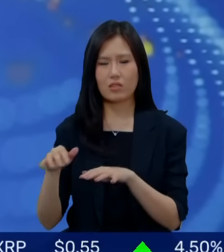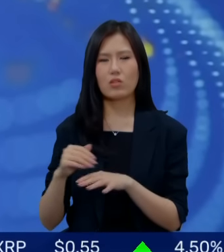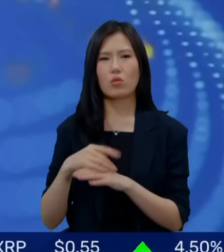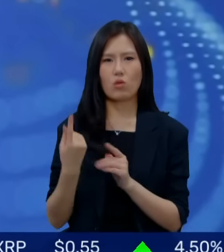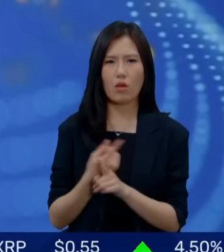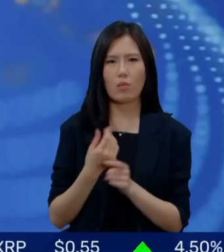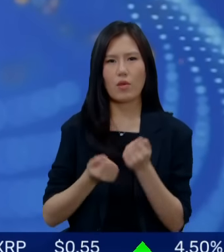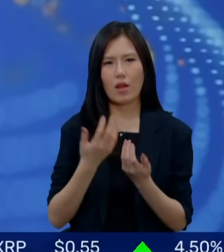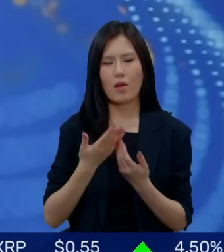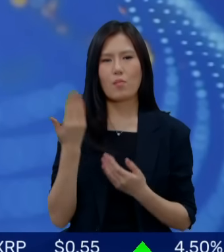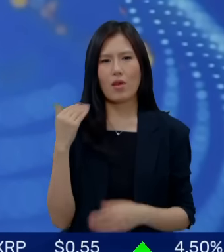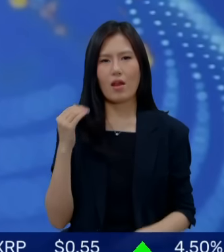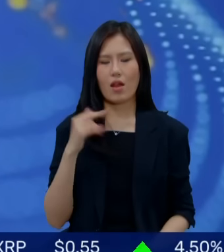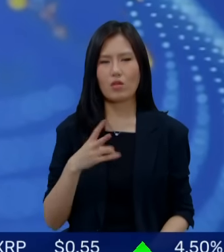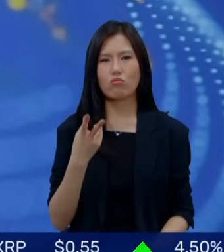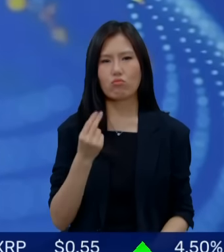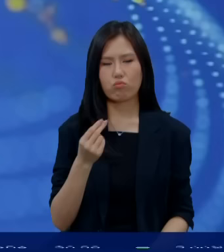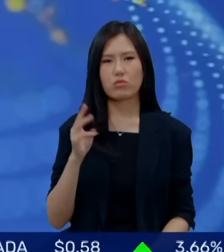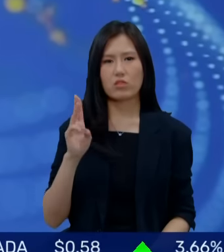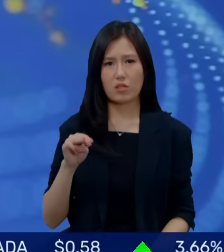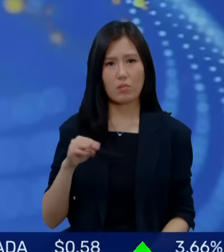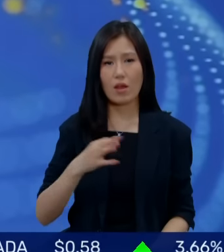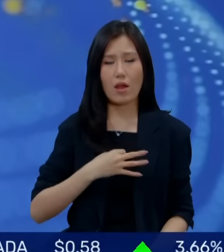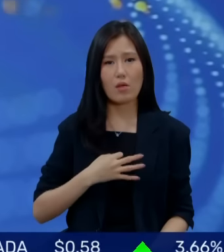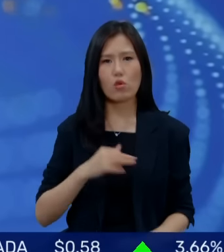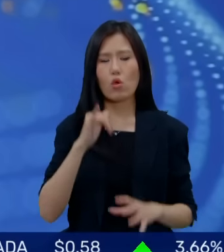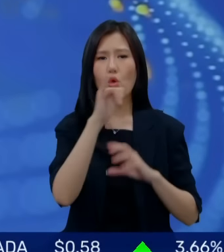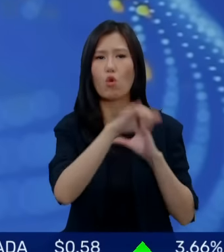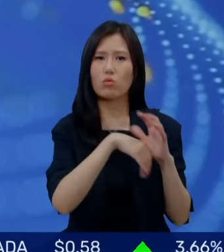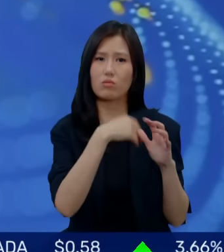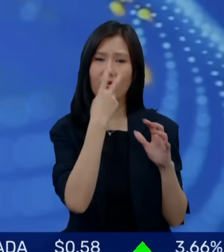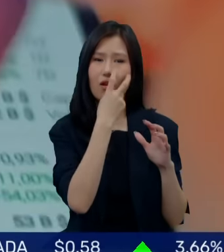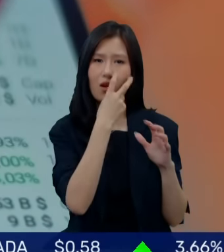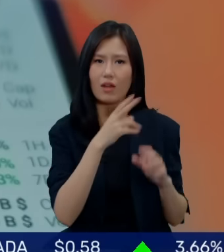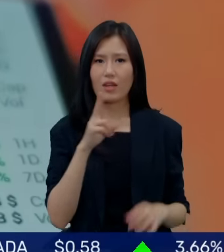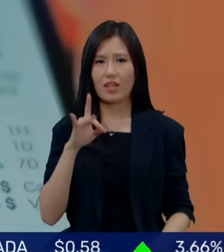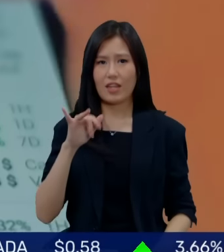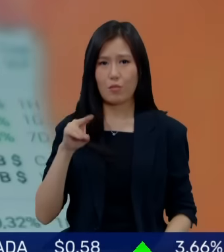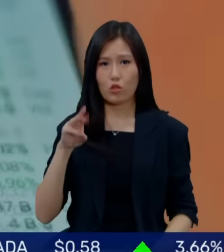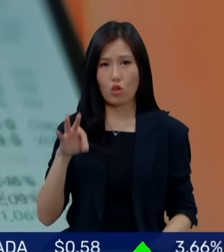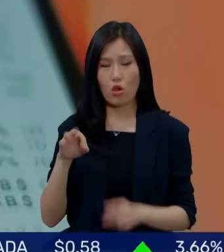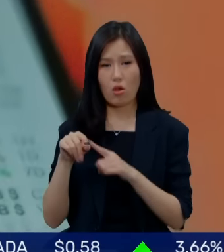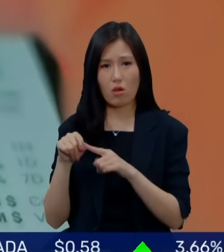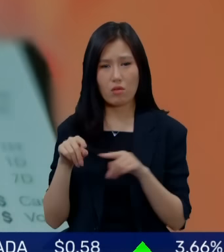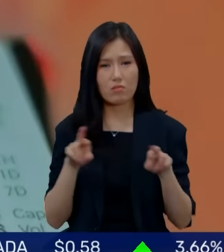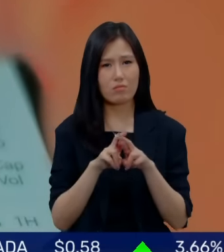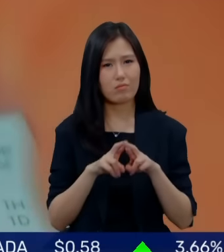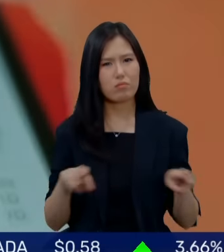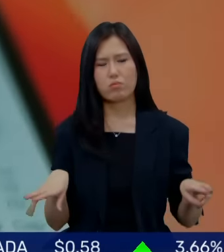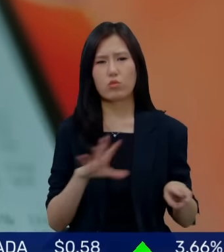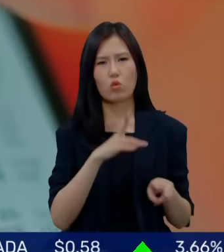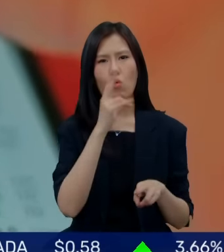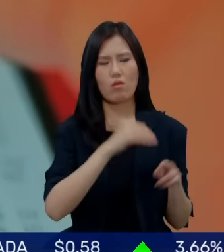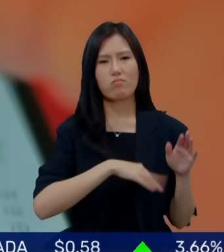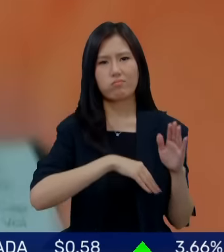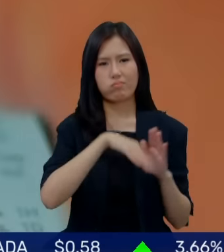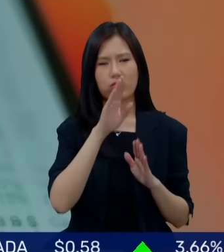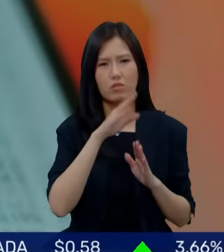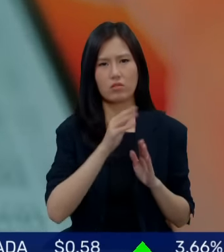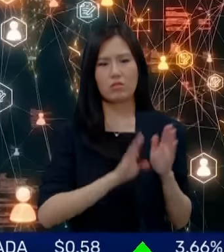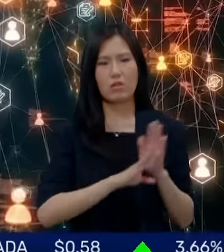болсныг энд буруутгаж болохгүй. Гэхдээ олон улсын зах зээл дээр энэхүү крипто гэх ойлголт бол аль хэдийн өөрийн хэв шинж олж олон